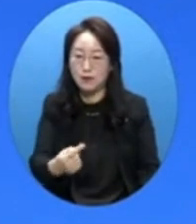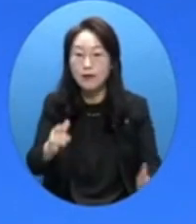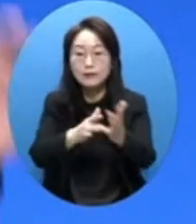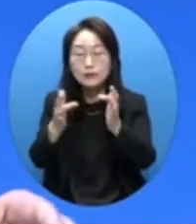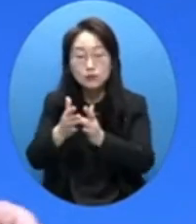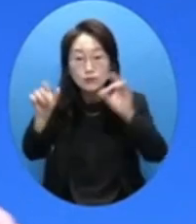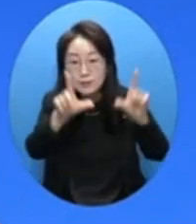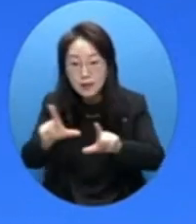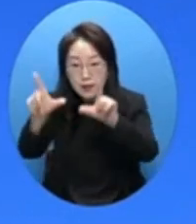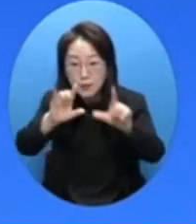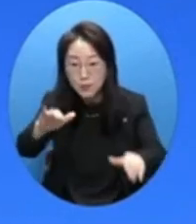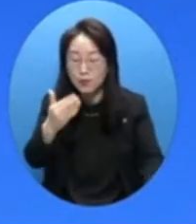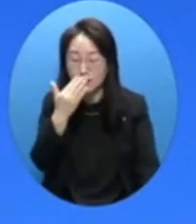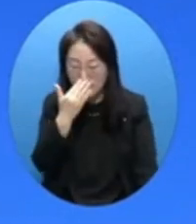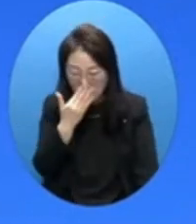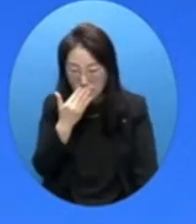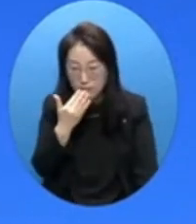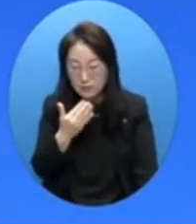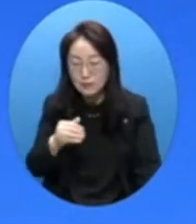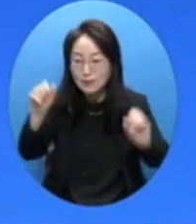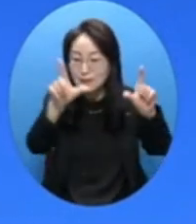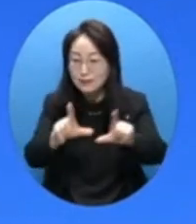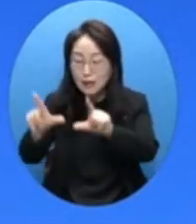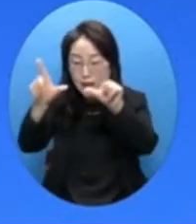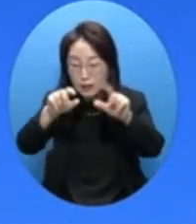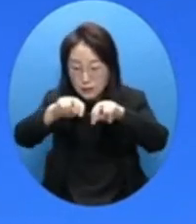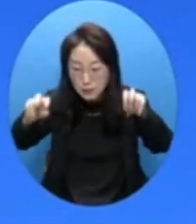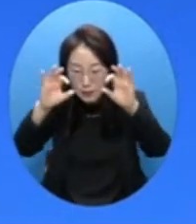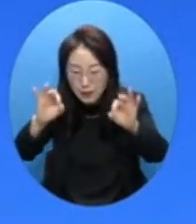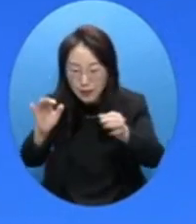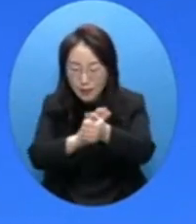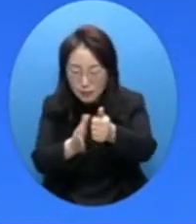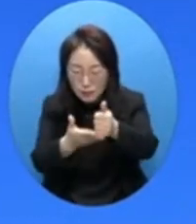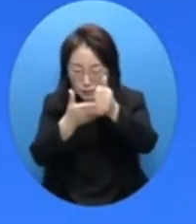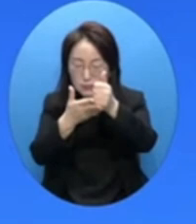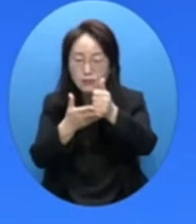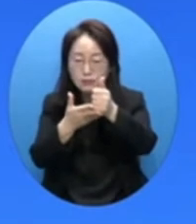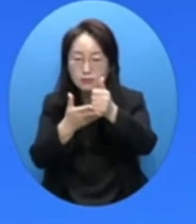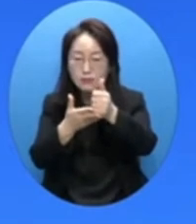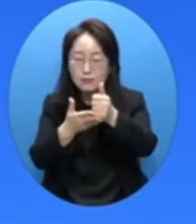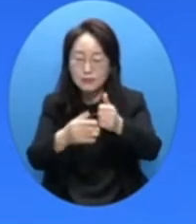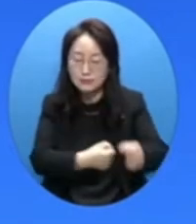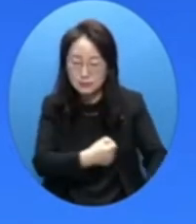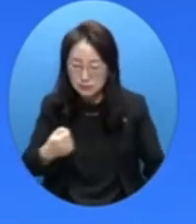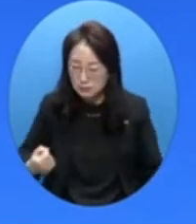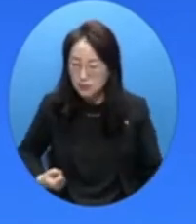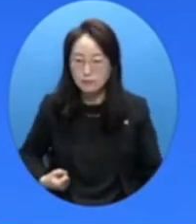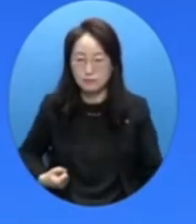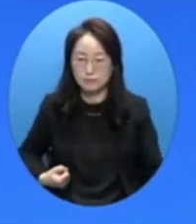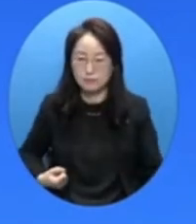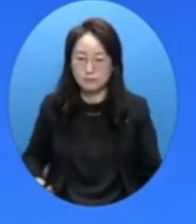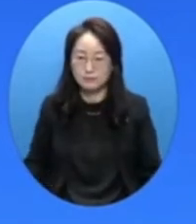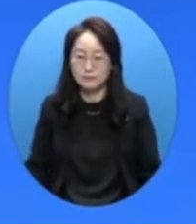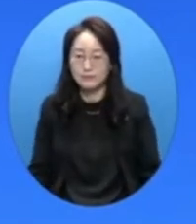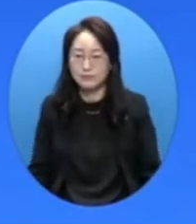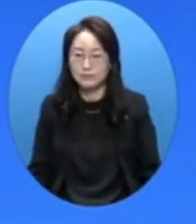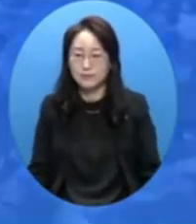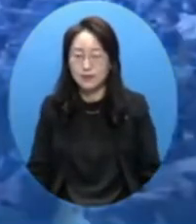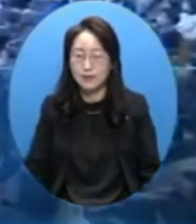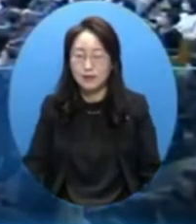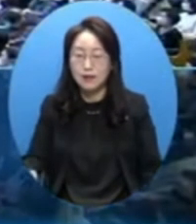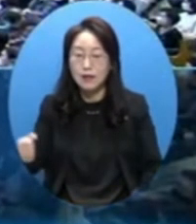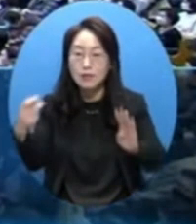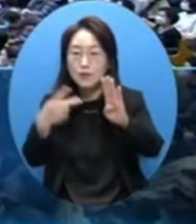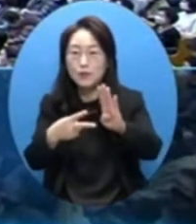삶이 낮아지심이고 그 삶이 섬김이고 그 삶이 희생이었습니다 일부러